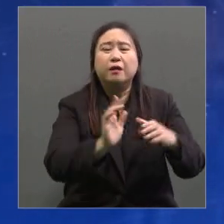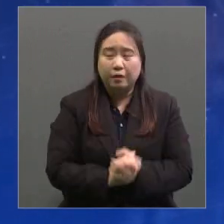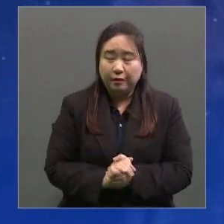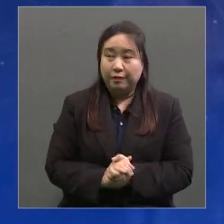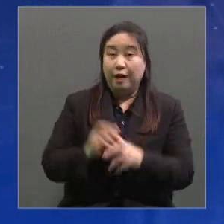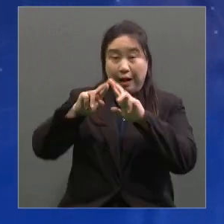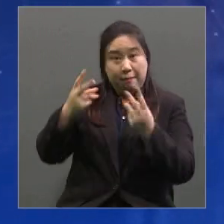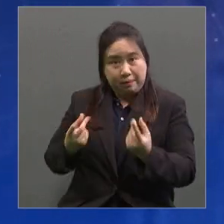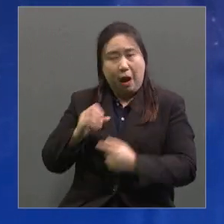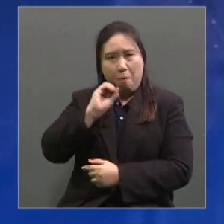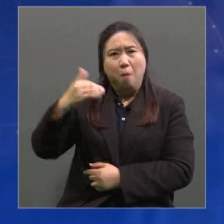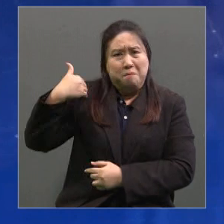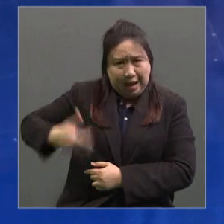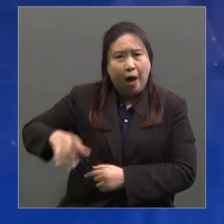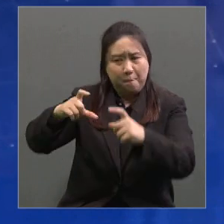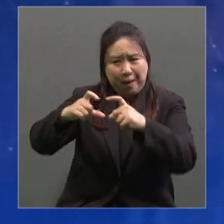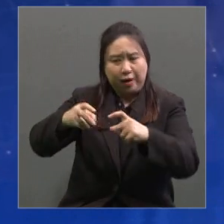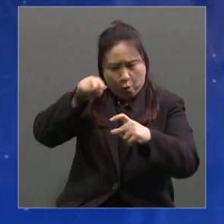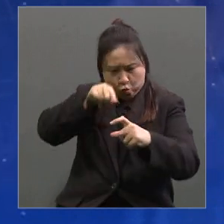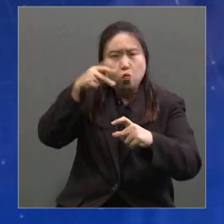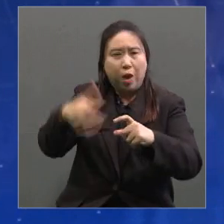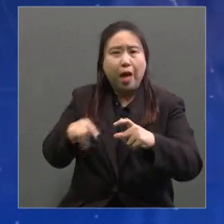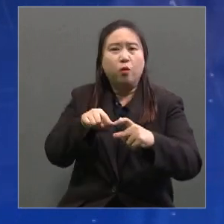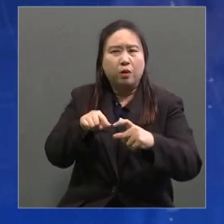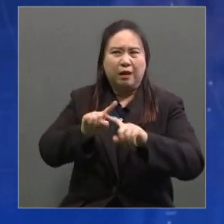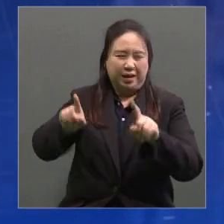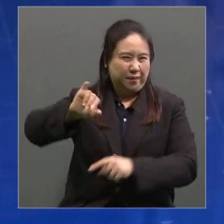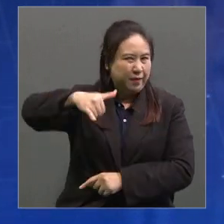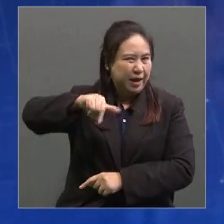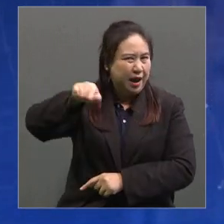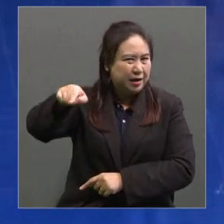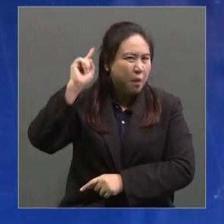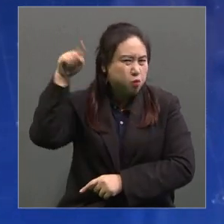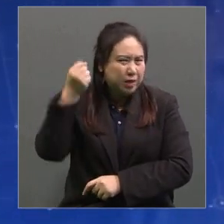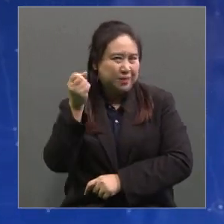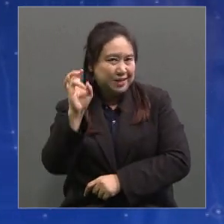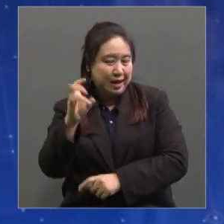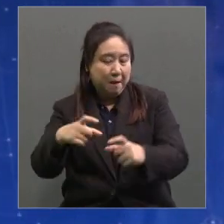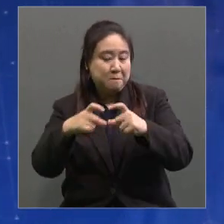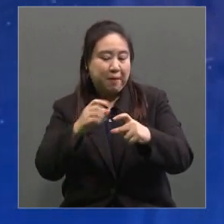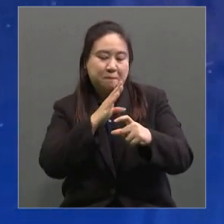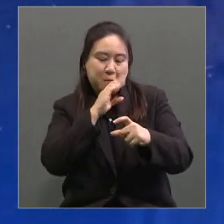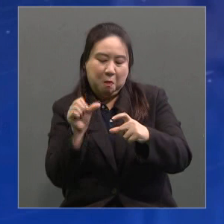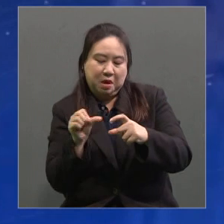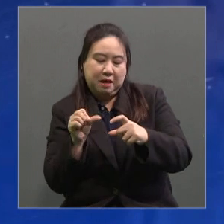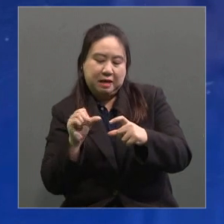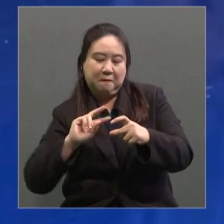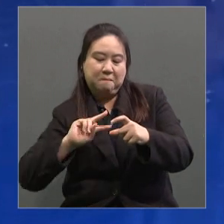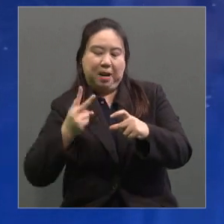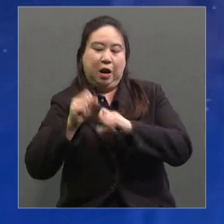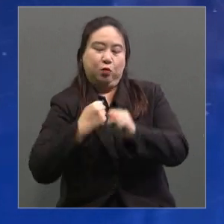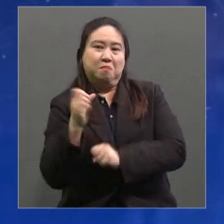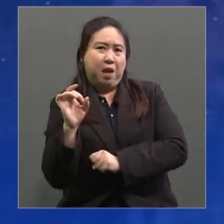ก็เอาคลิปมายืนยันไงว่ามีการตรวจบัตรมันก็เลยเกิดเป็นคำถามขึ้นมาว่าหรือว่าน้องมีการใช้บัตรปลอมหรือไม่อันนี้ก็เป็นสิ่งที่คนตั้งคำถามขึ้นมาแ